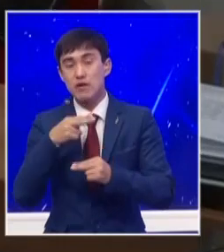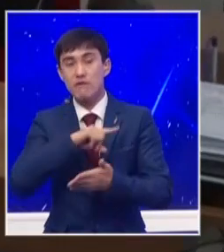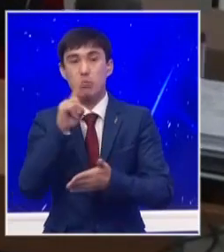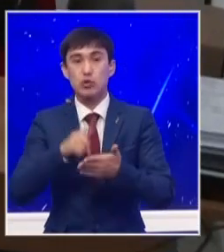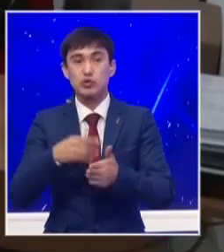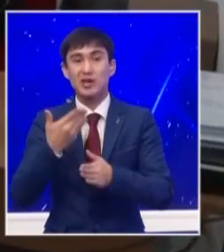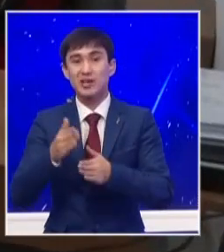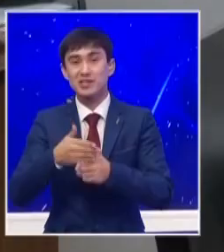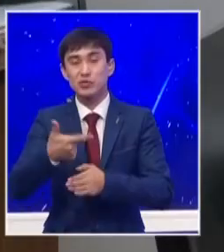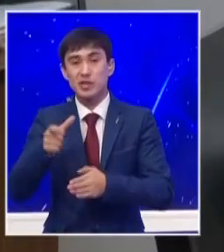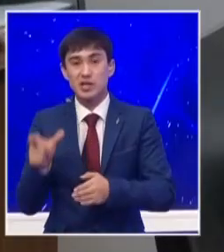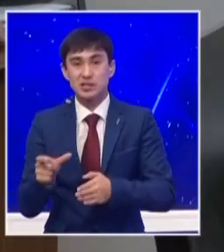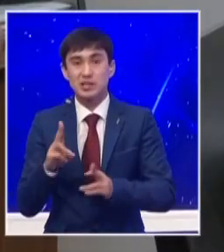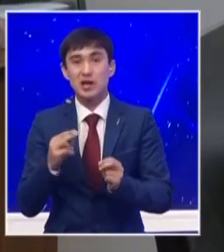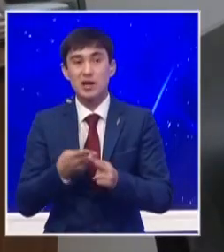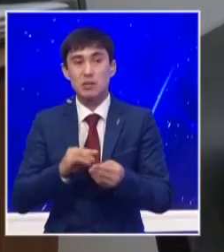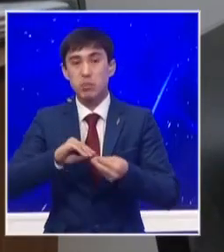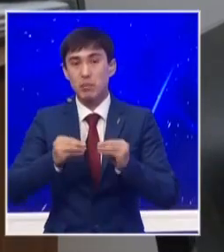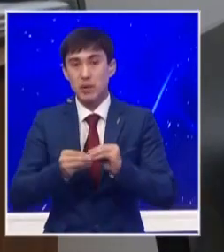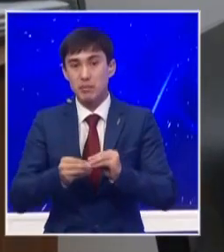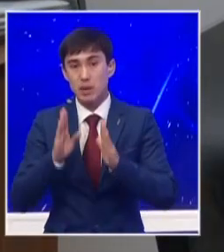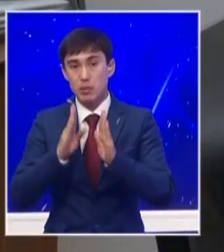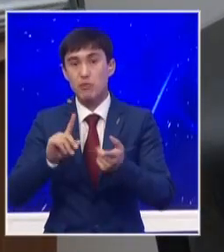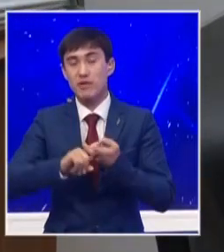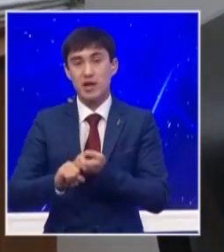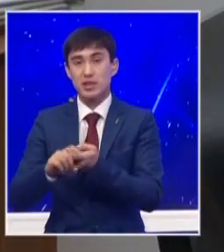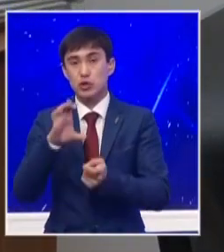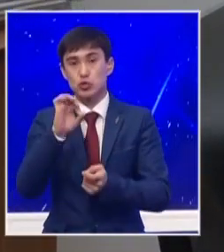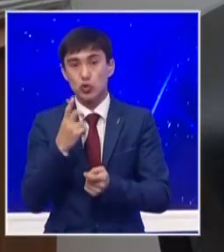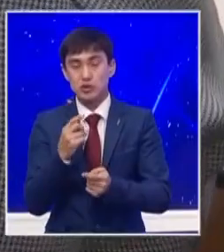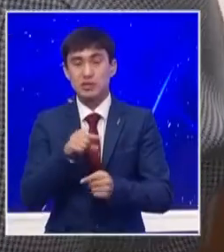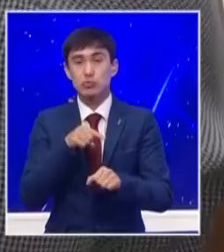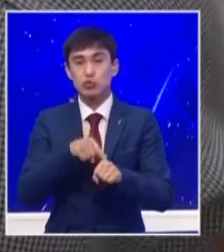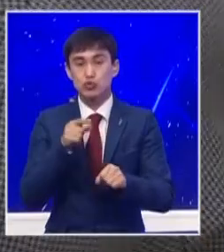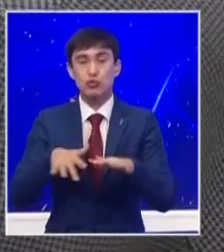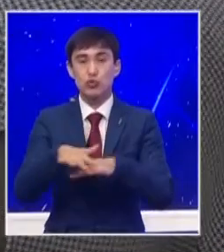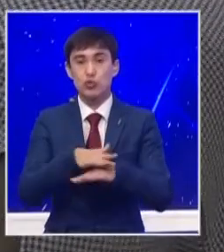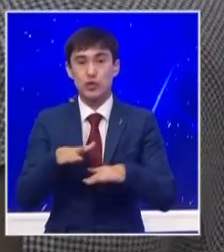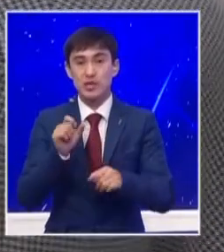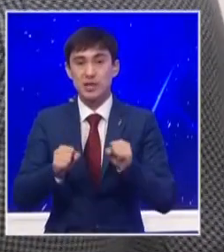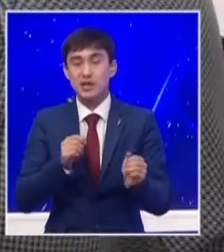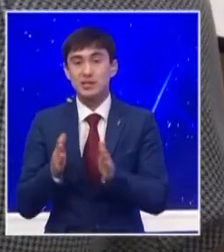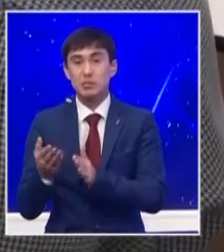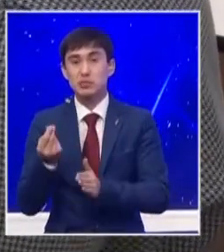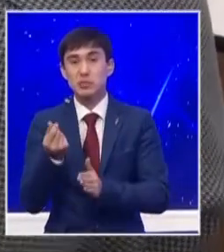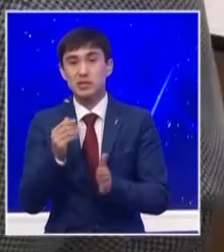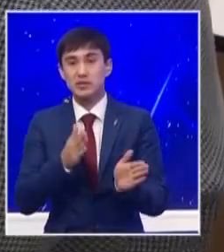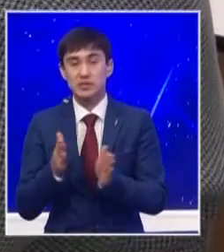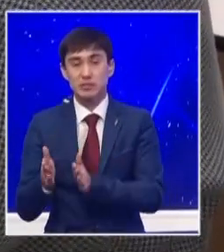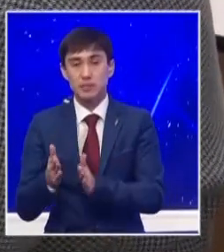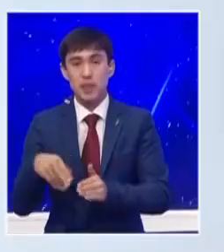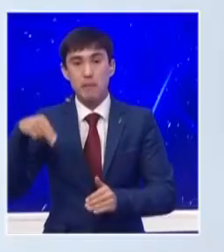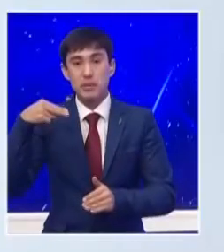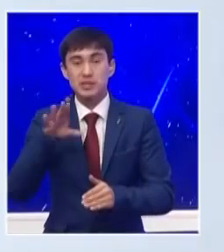закредитованности граждан так как эта проблема напрямую влияет на социальное самочувствие людей и стабильность финансовой системы